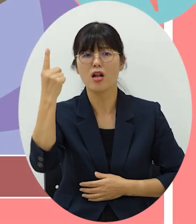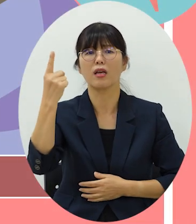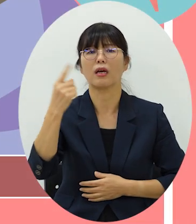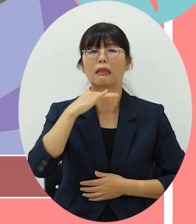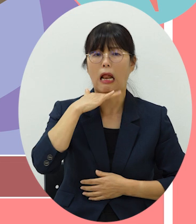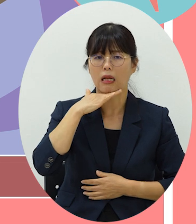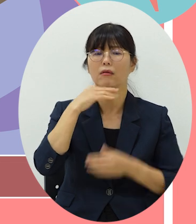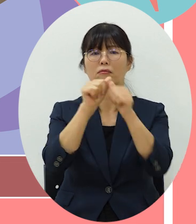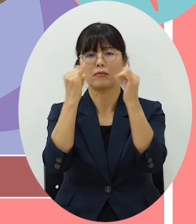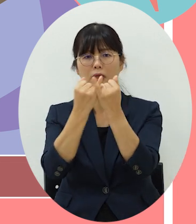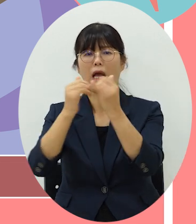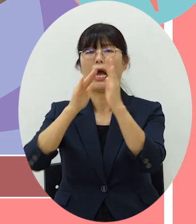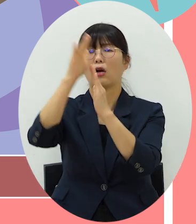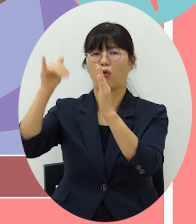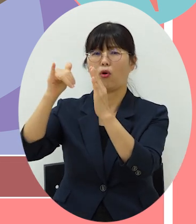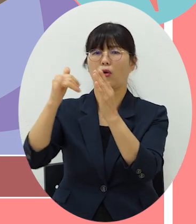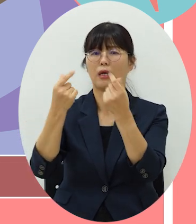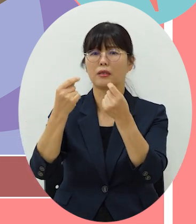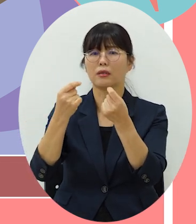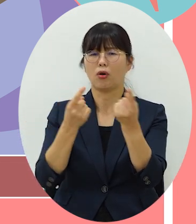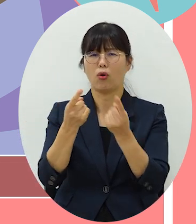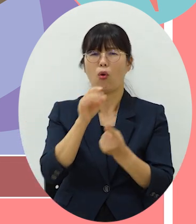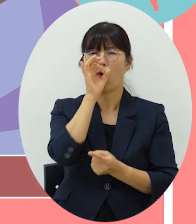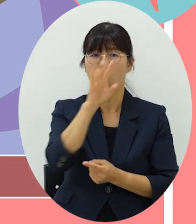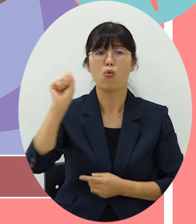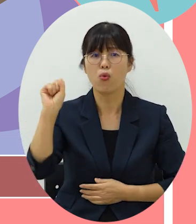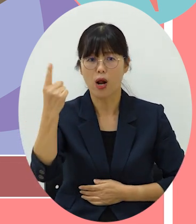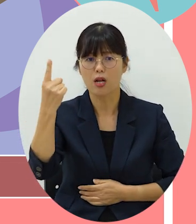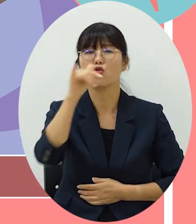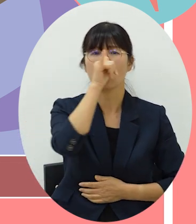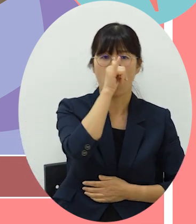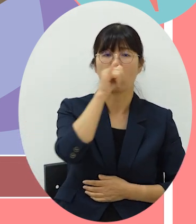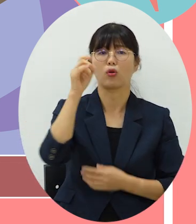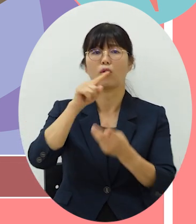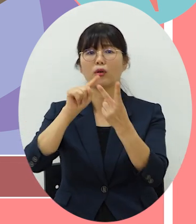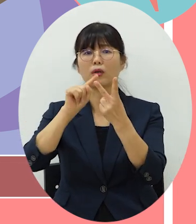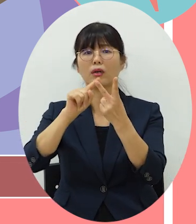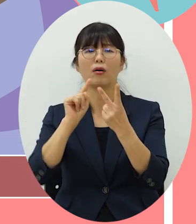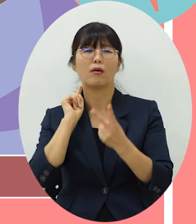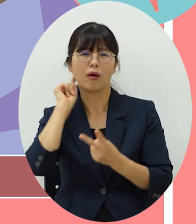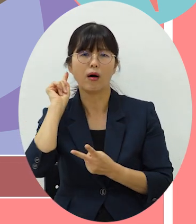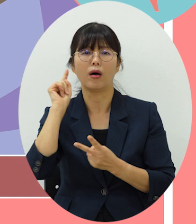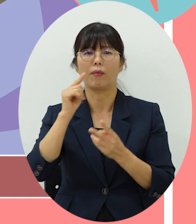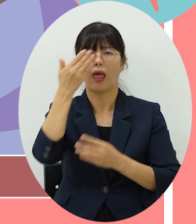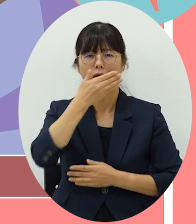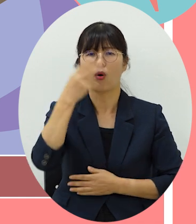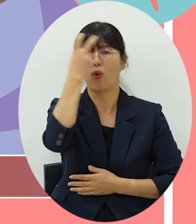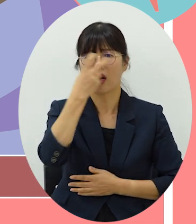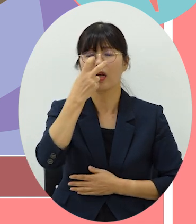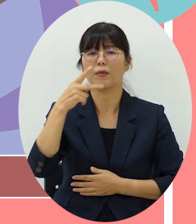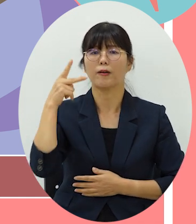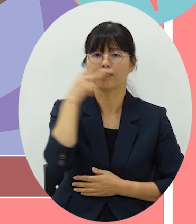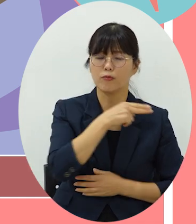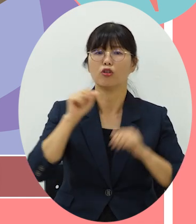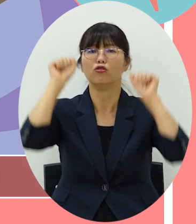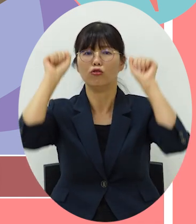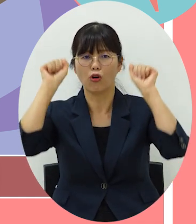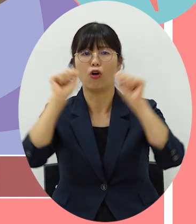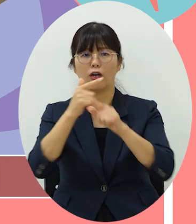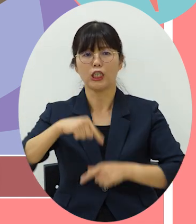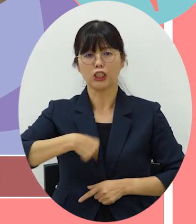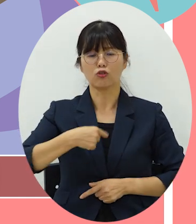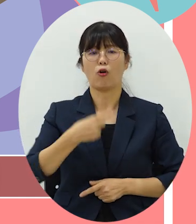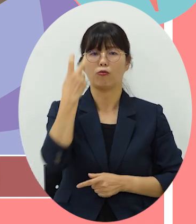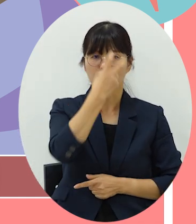나이, 성별, 가족력과 같이 조절할 수 없는 요인과 혈압 및 혈당 관리, 금연, 운동 등